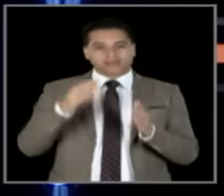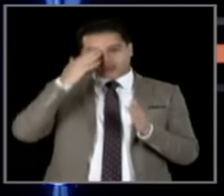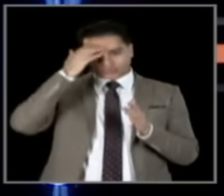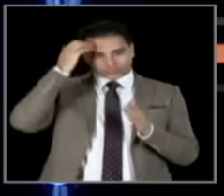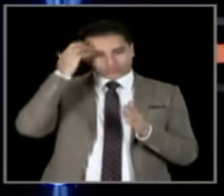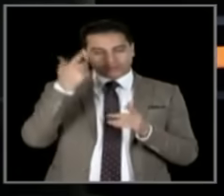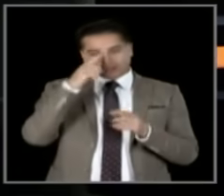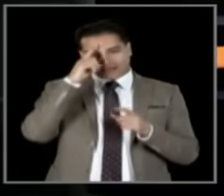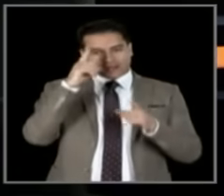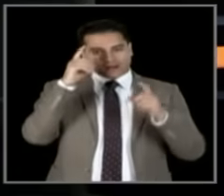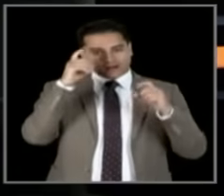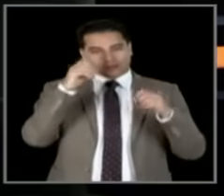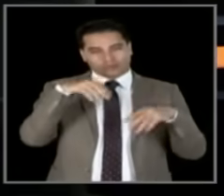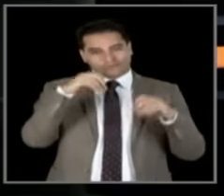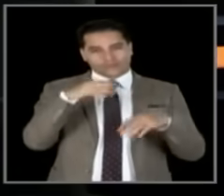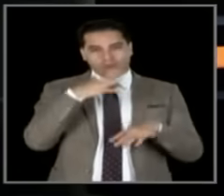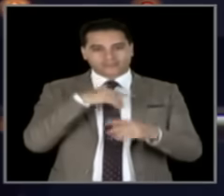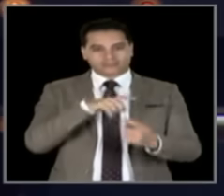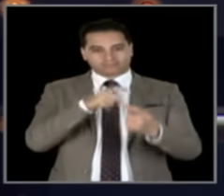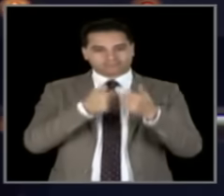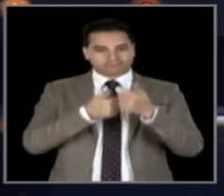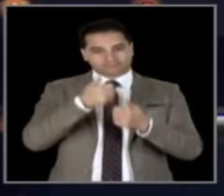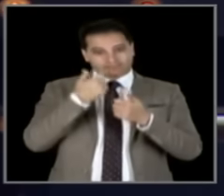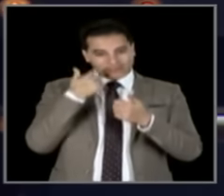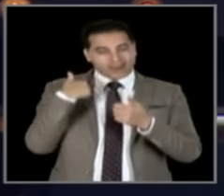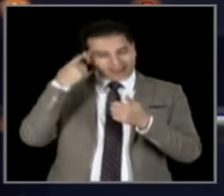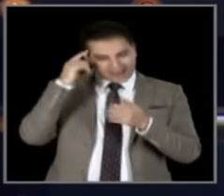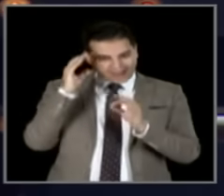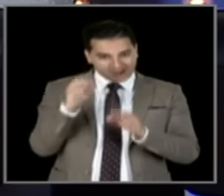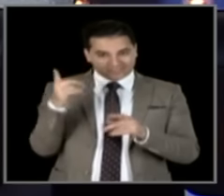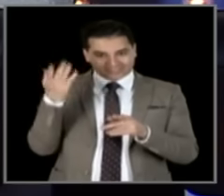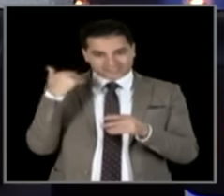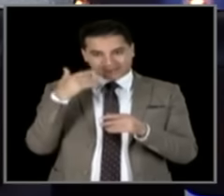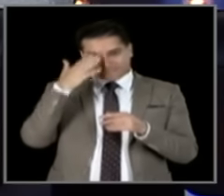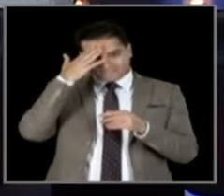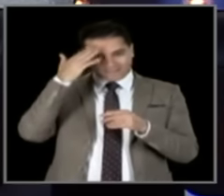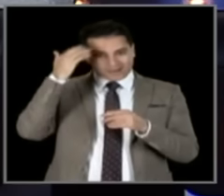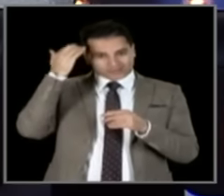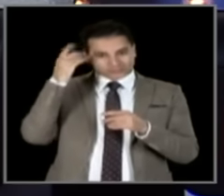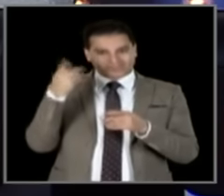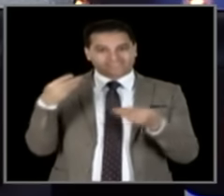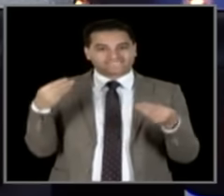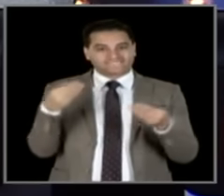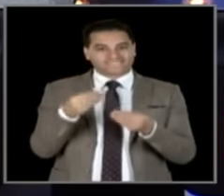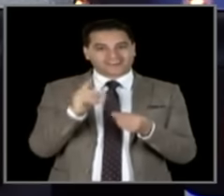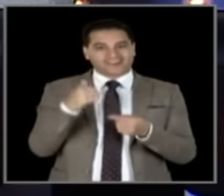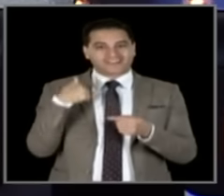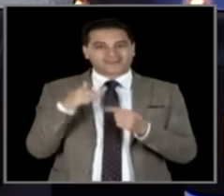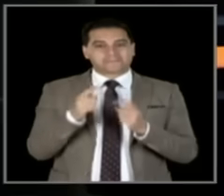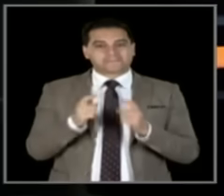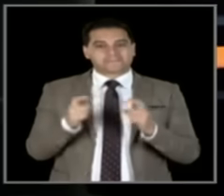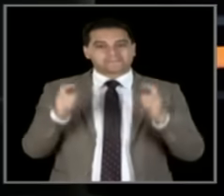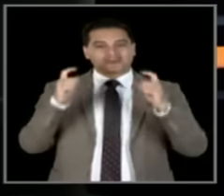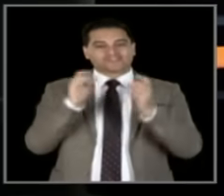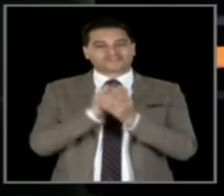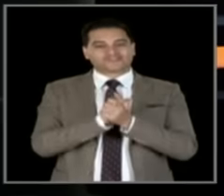يعني، ونعمل ماتش كويس. طبعا محمد الغريب، في بينك وبين جامعه اسيوط طار. لا ده ماتش الصداقه ده